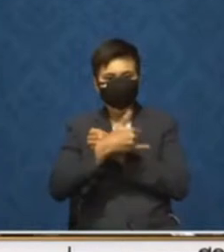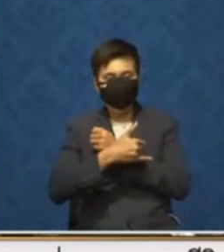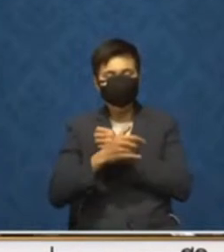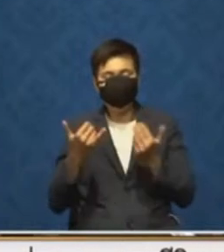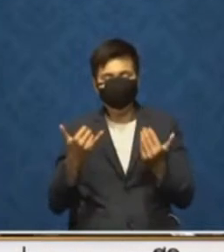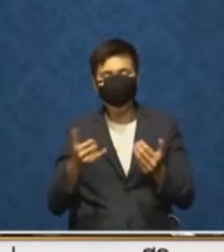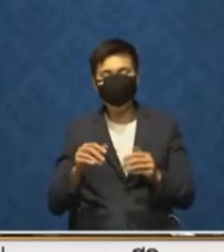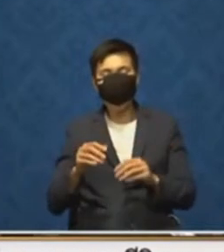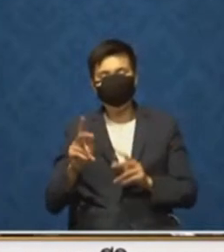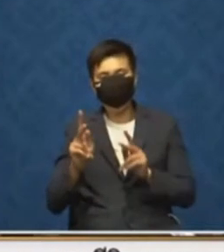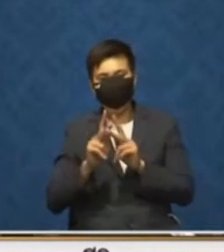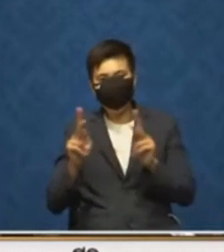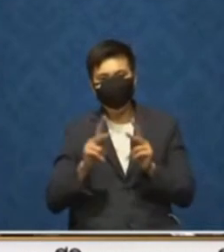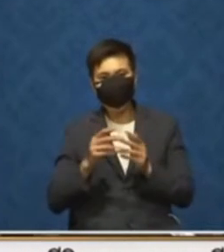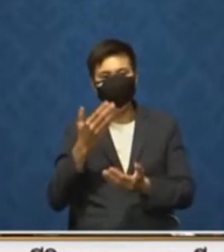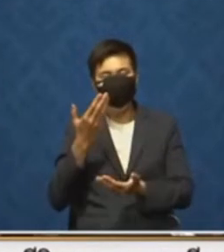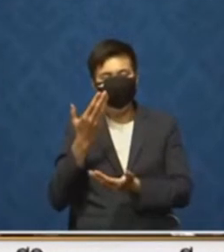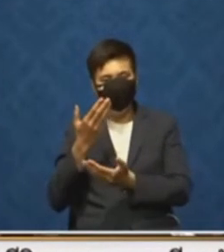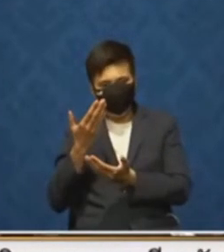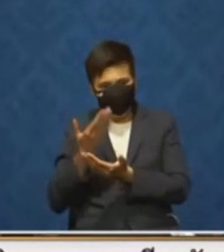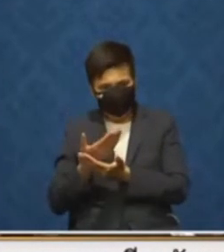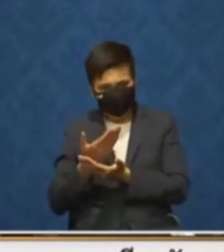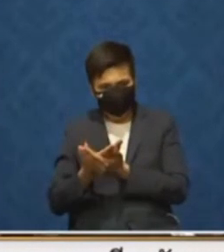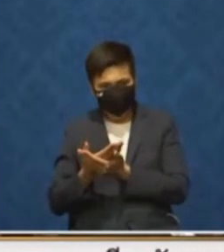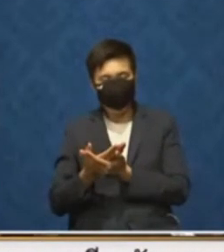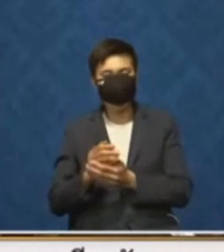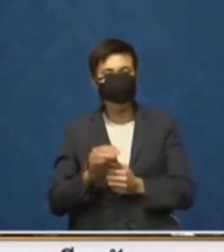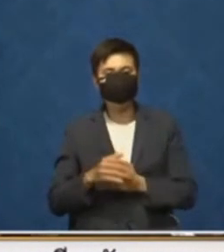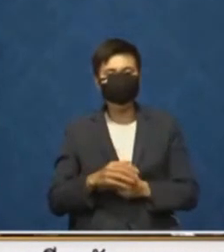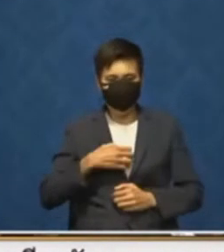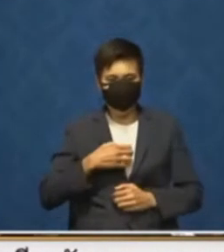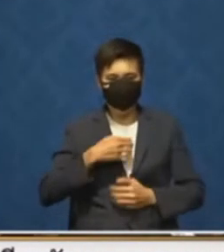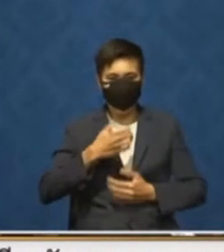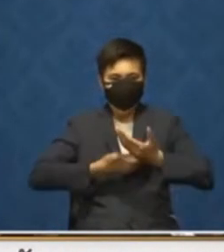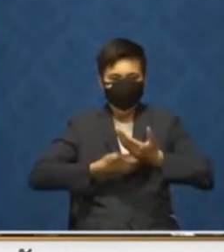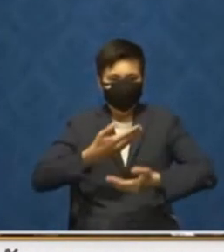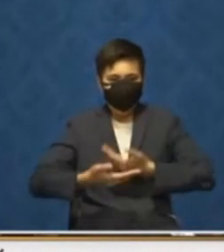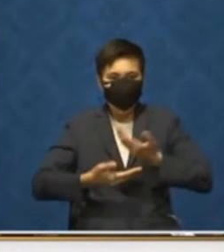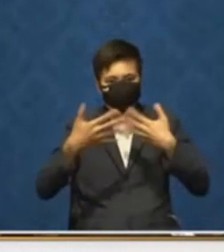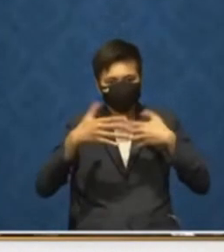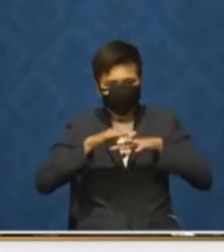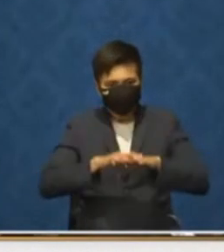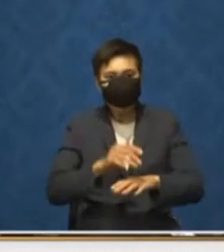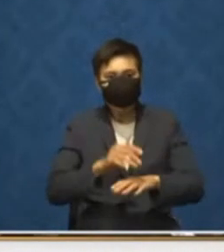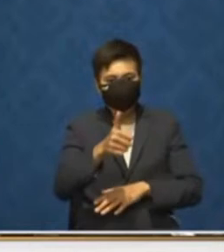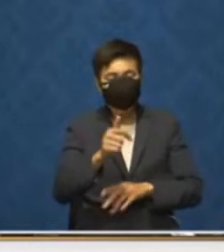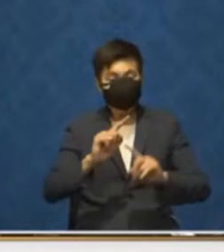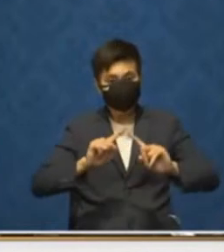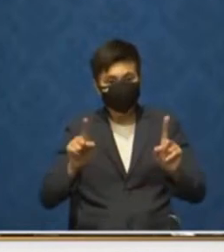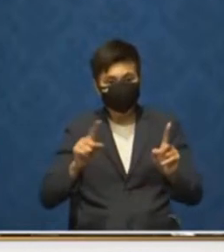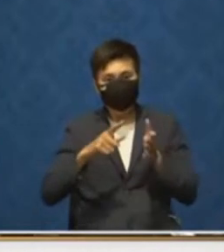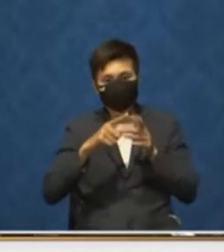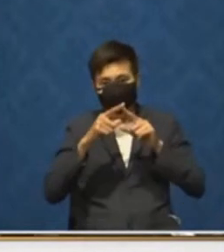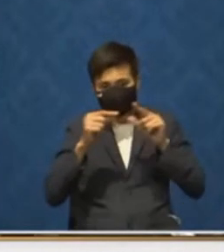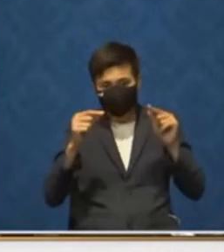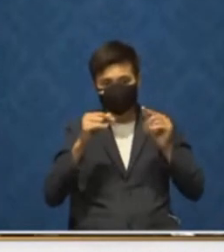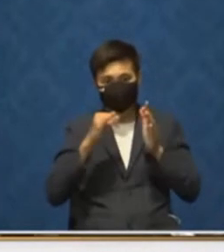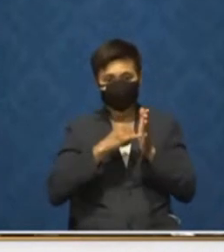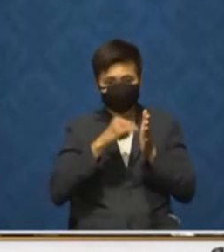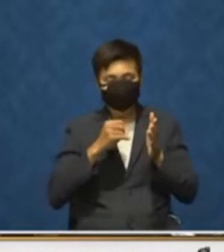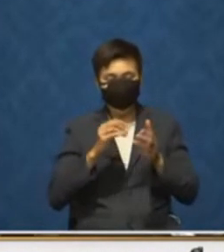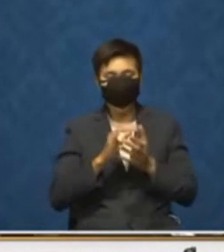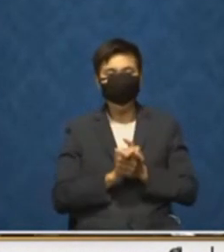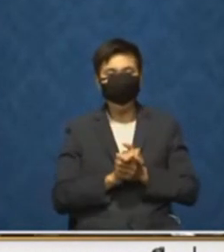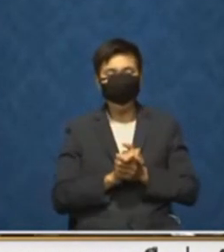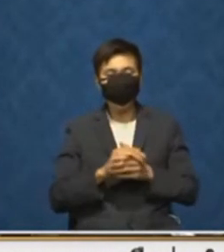คลังก็อยากจะปรับดันให้เกิดเกิดการขายเกิดการร่วมมือกันที่ดีแต่เรื่องง่ายๆซึ่งมันเกิดขึ้นแล้ว